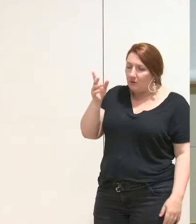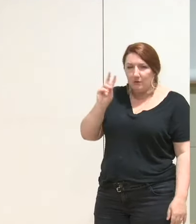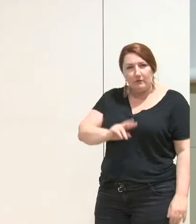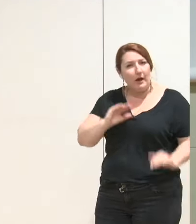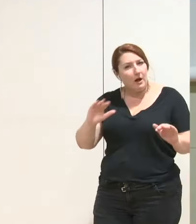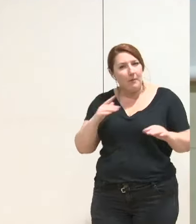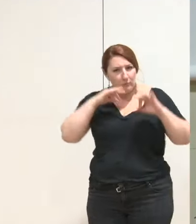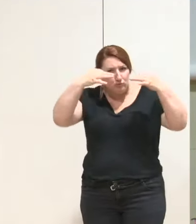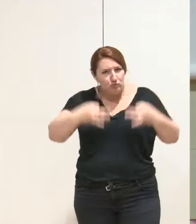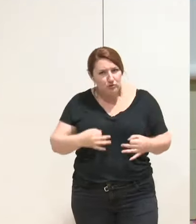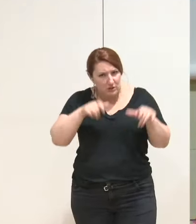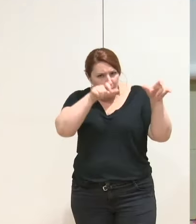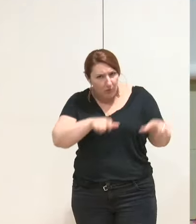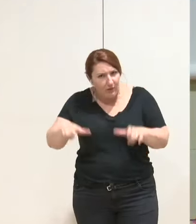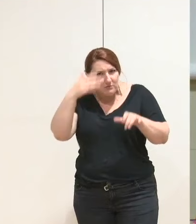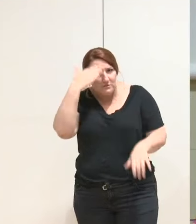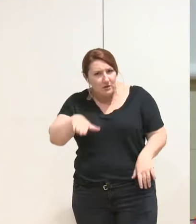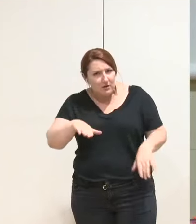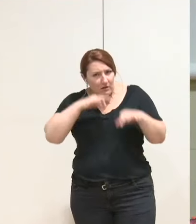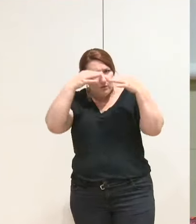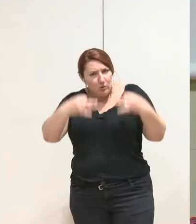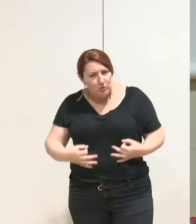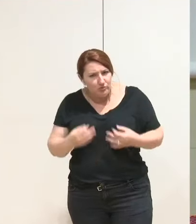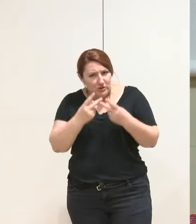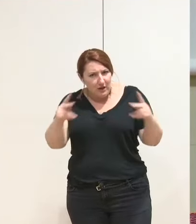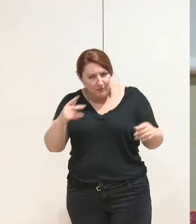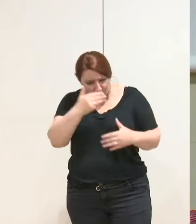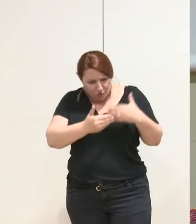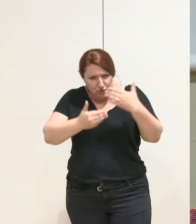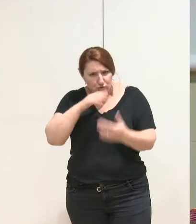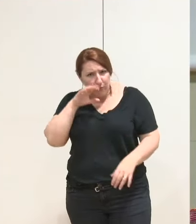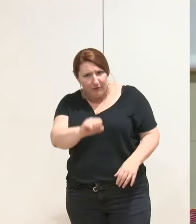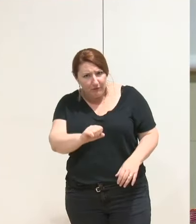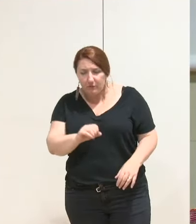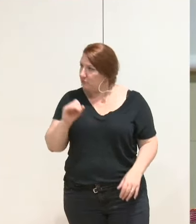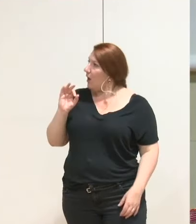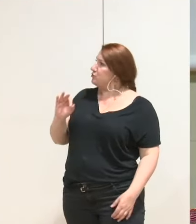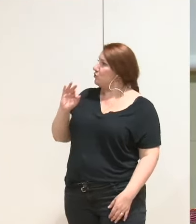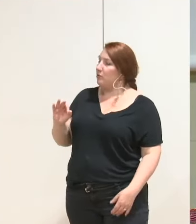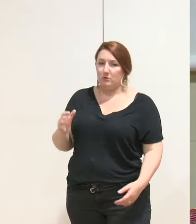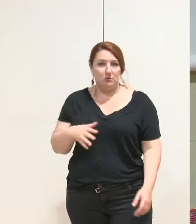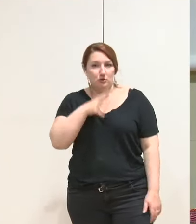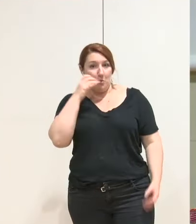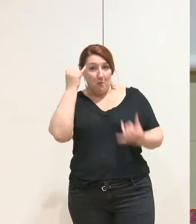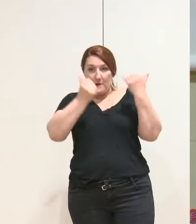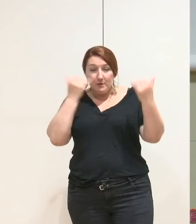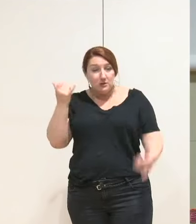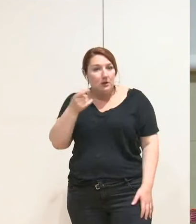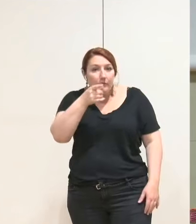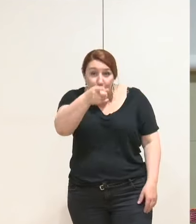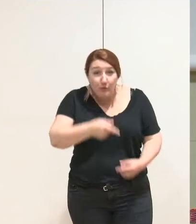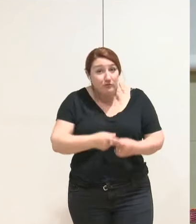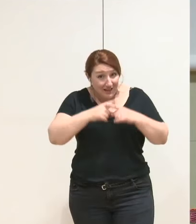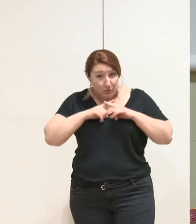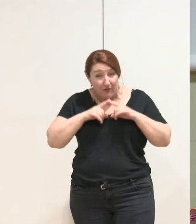regardez le budget de la ville vous avez vu comment il était construit et je ne peux pas imaginer un seul instant que vous êtes convaincu que en